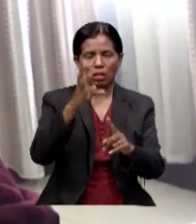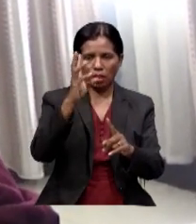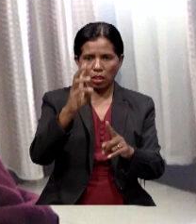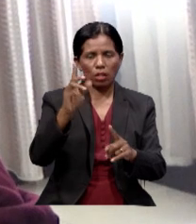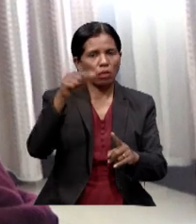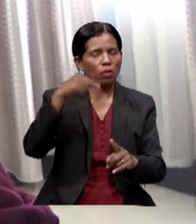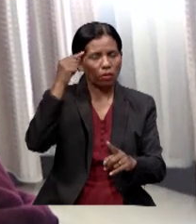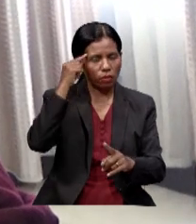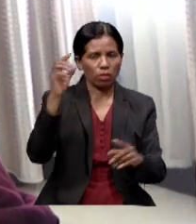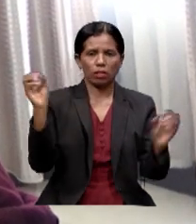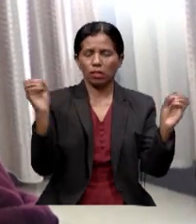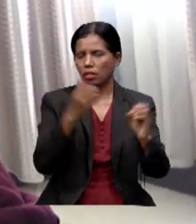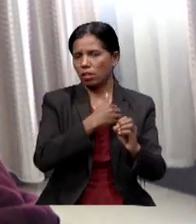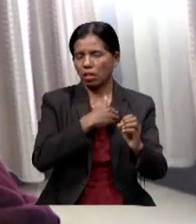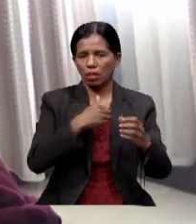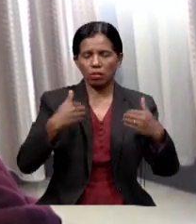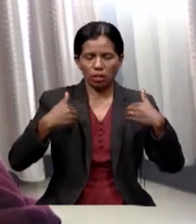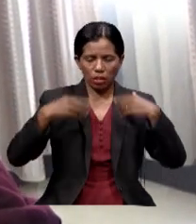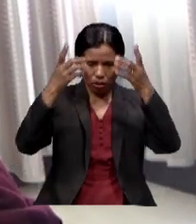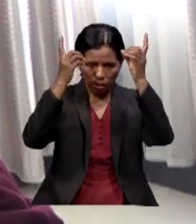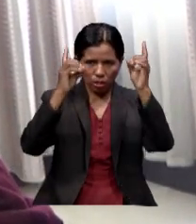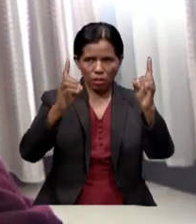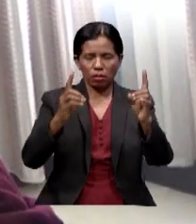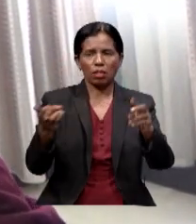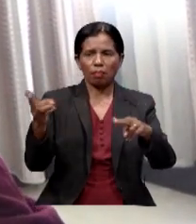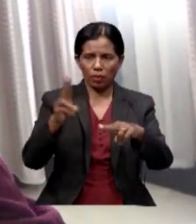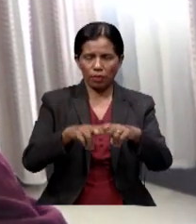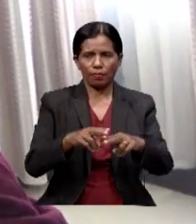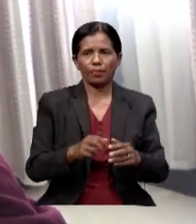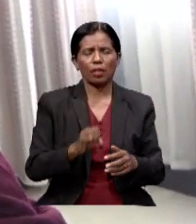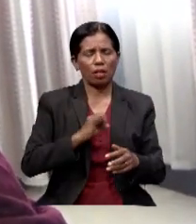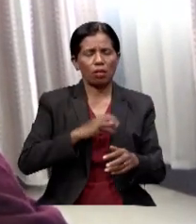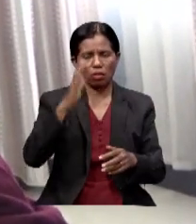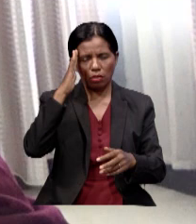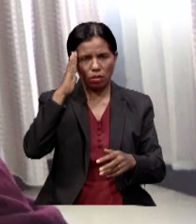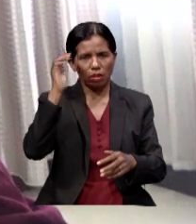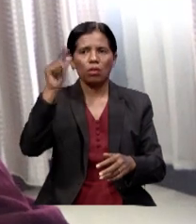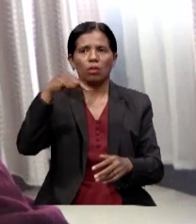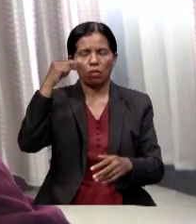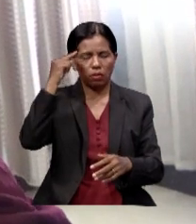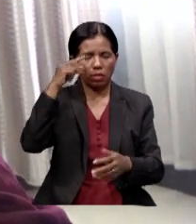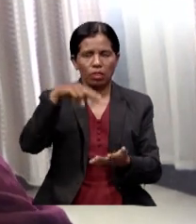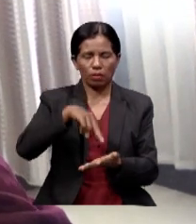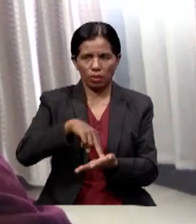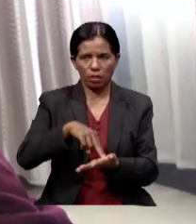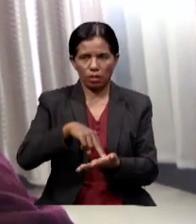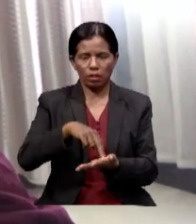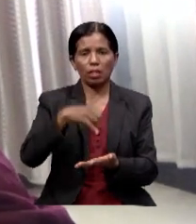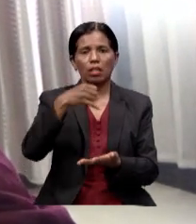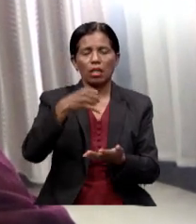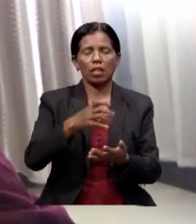governo la sira uketan di sisang ba truma. Istene. Nebe hanu in enquanto governo ne se hamrik